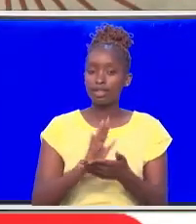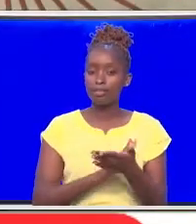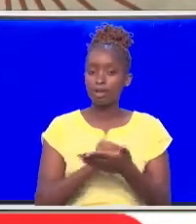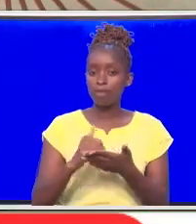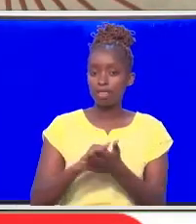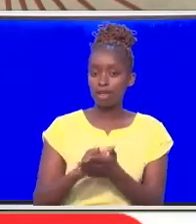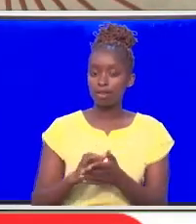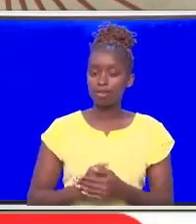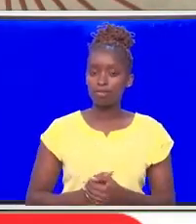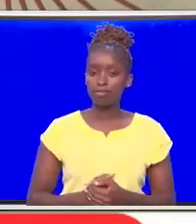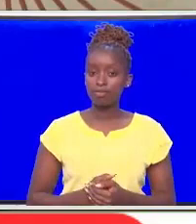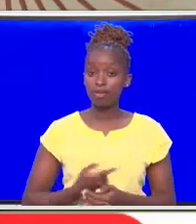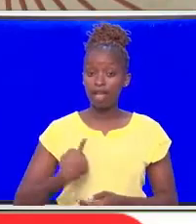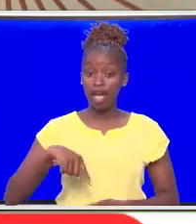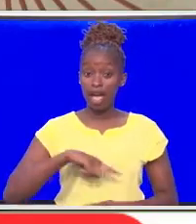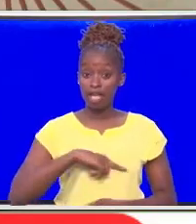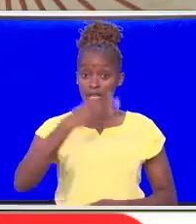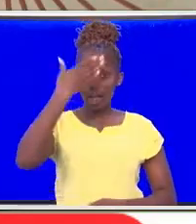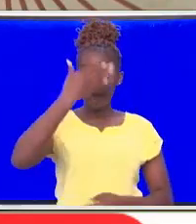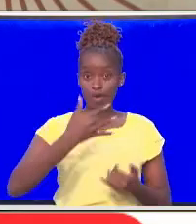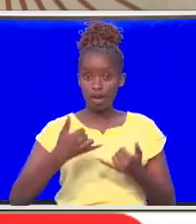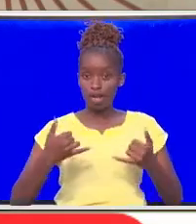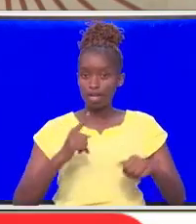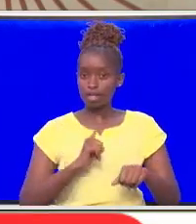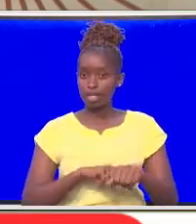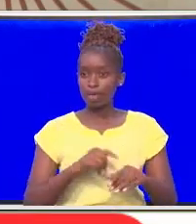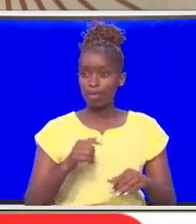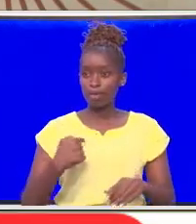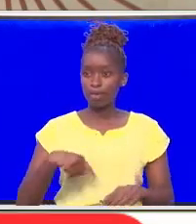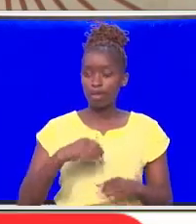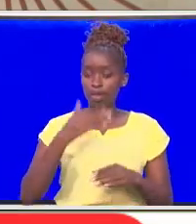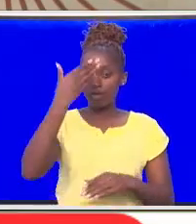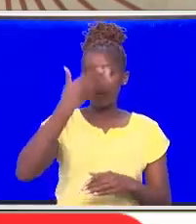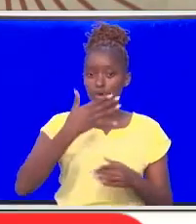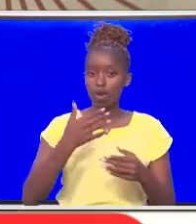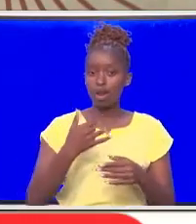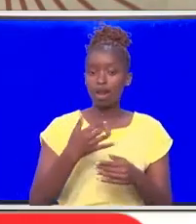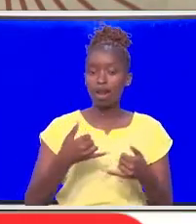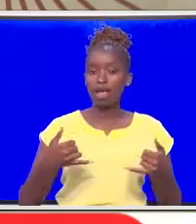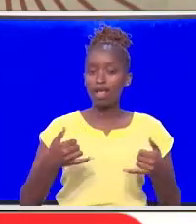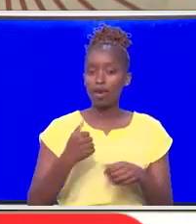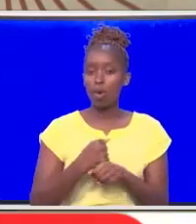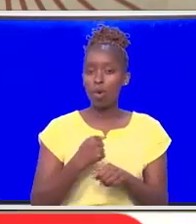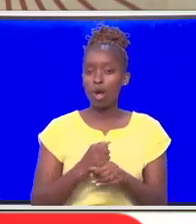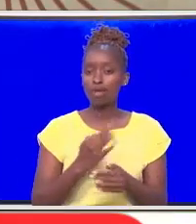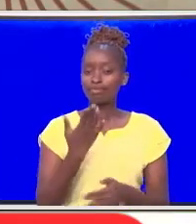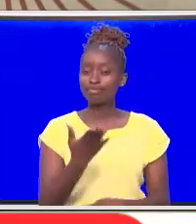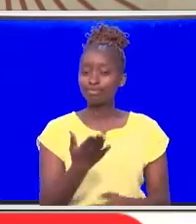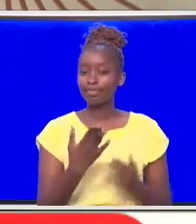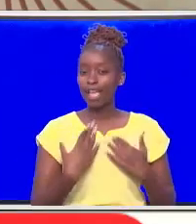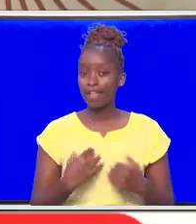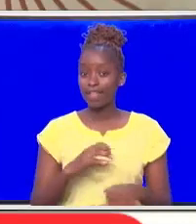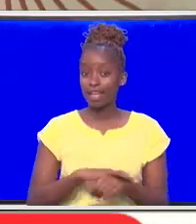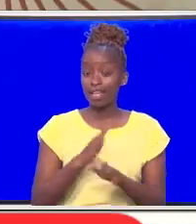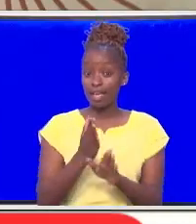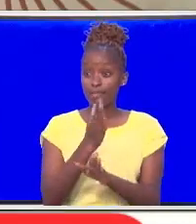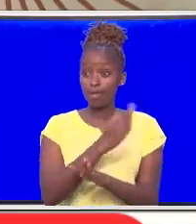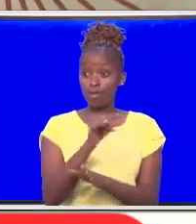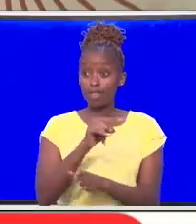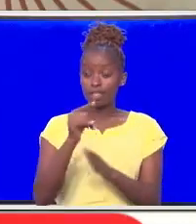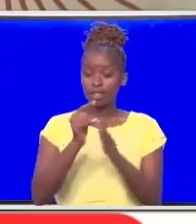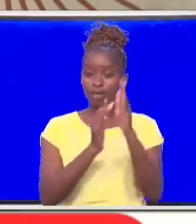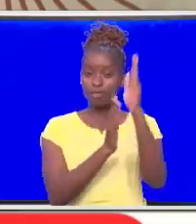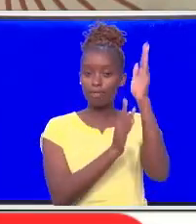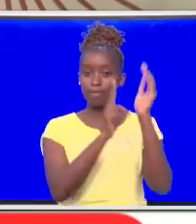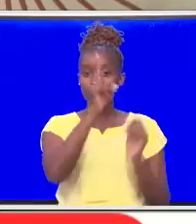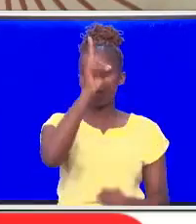Sisi ndio tunakuanga frontline. Na wakati tuko katika frontline ya hii kazi, unakuta ya kwamba kabla polisi wajakuja,